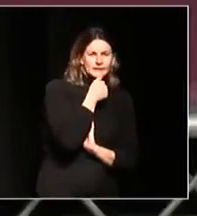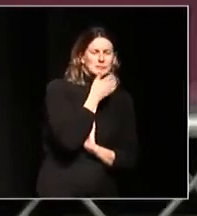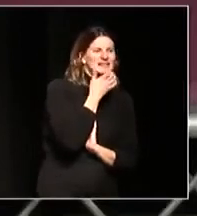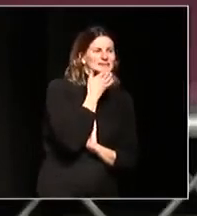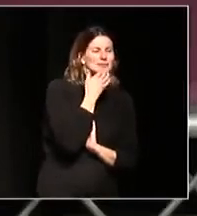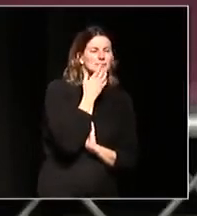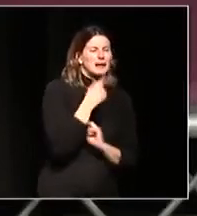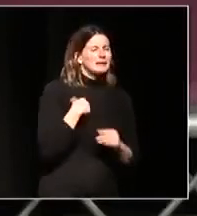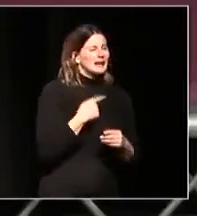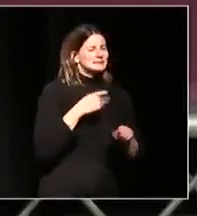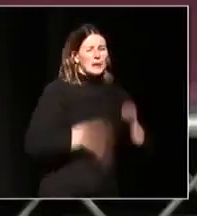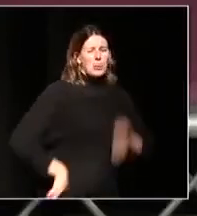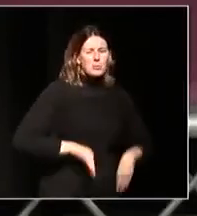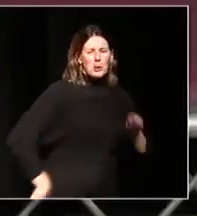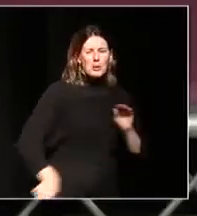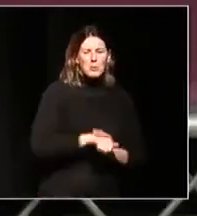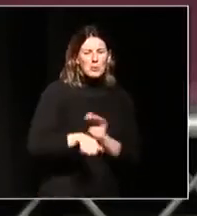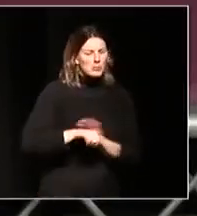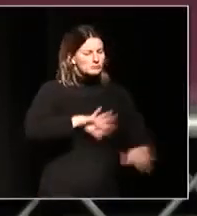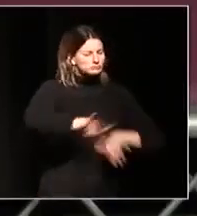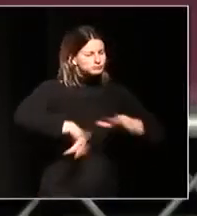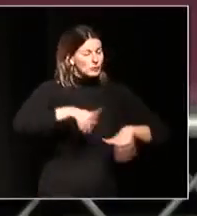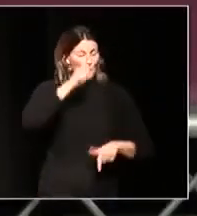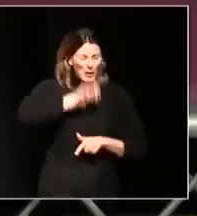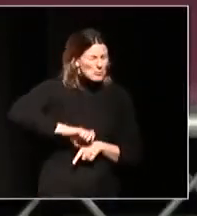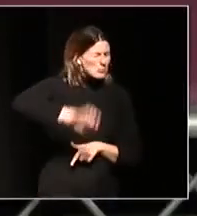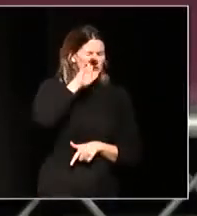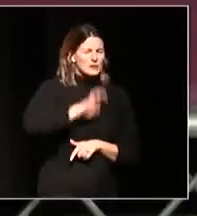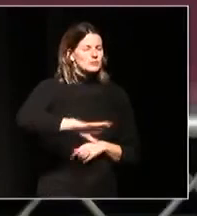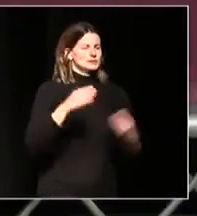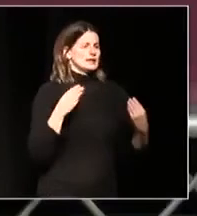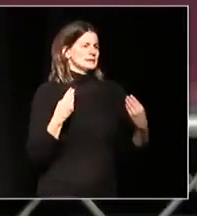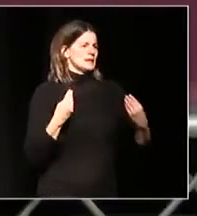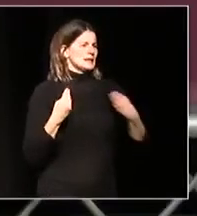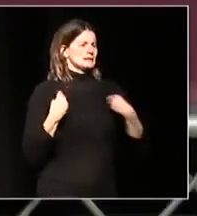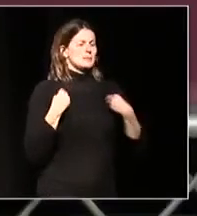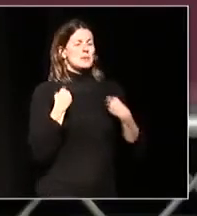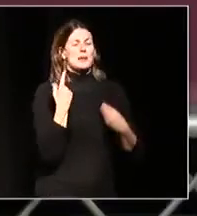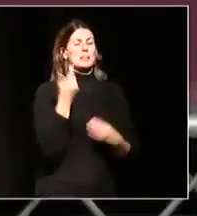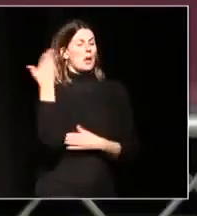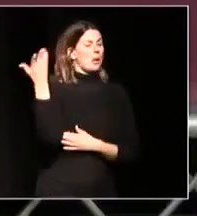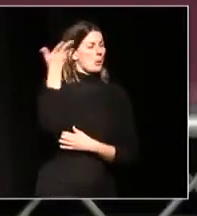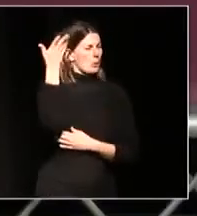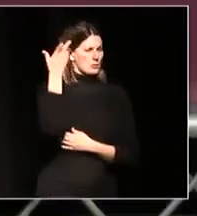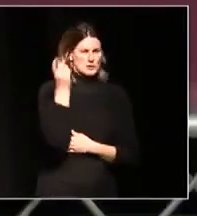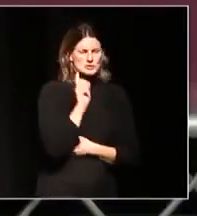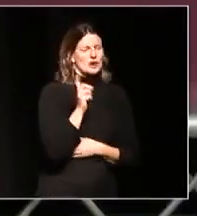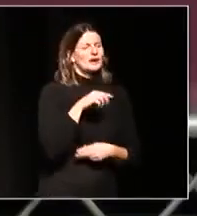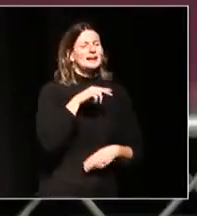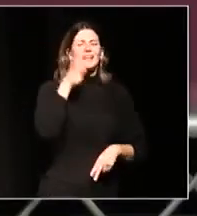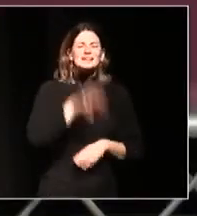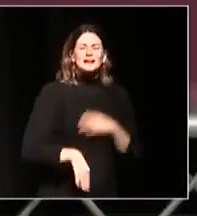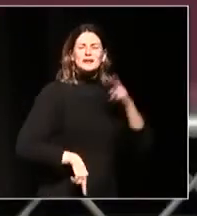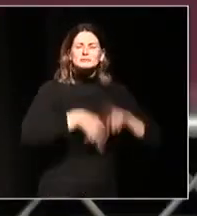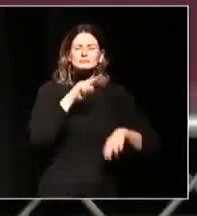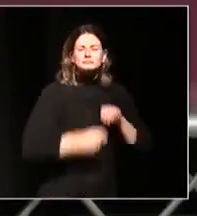els que defrauden, els que han robat o els que fa anys i anys que viuen de privilegis. Catalunya l'aixequen